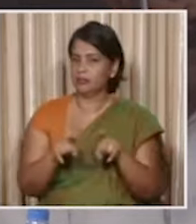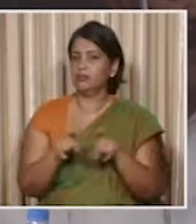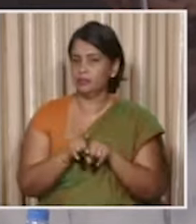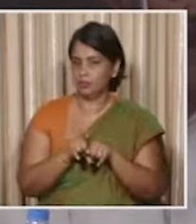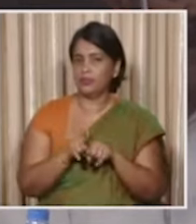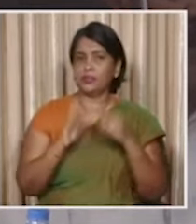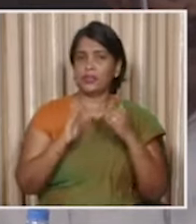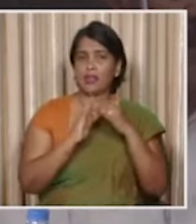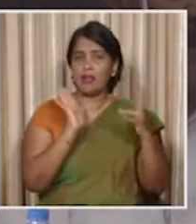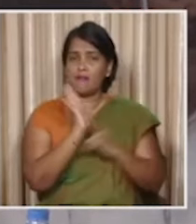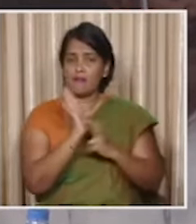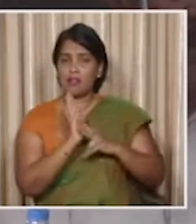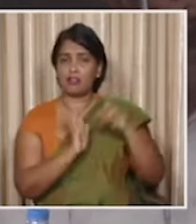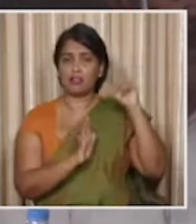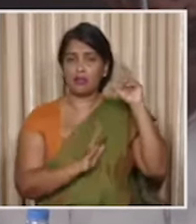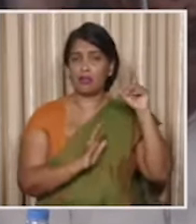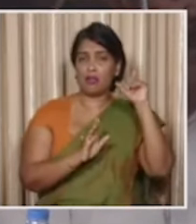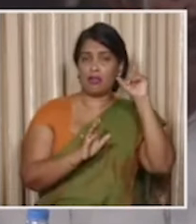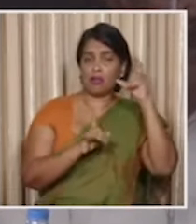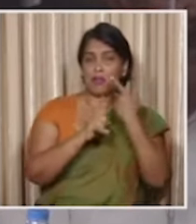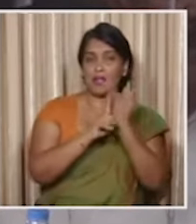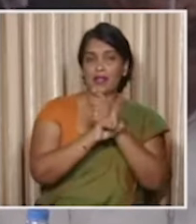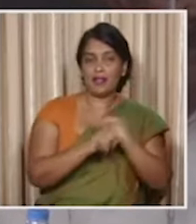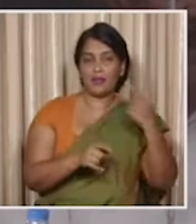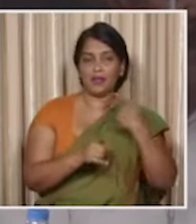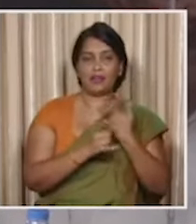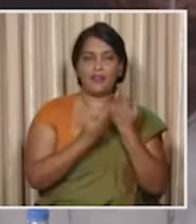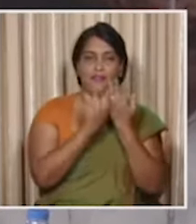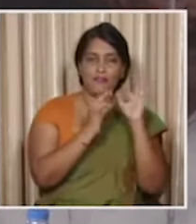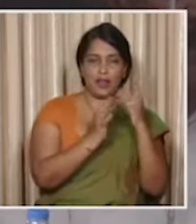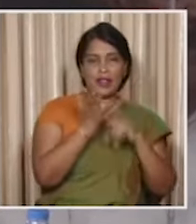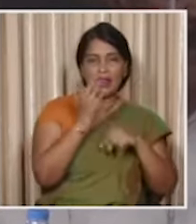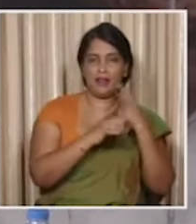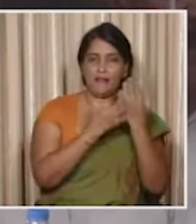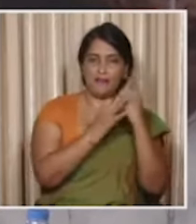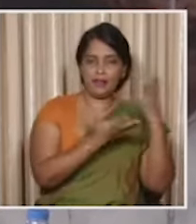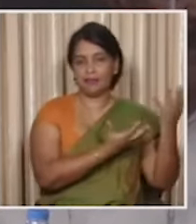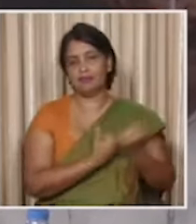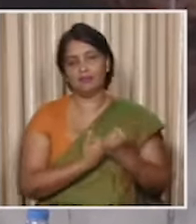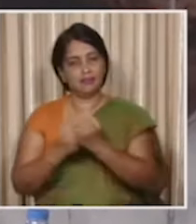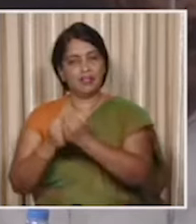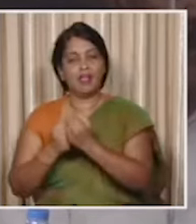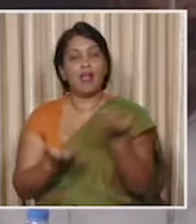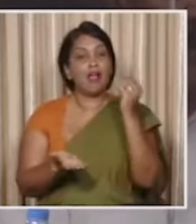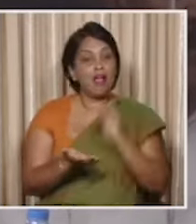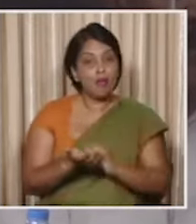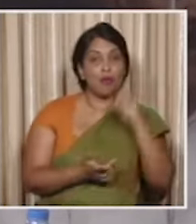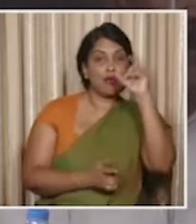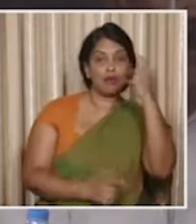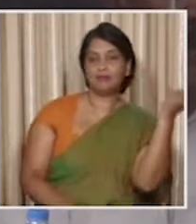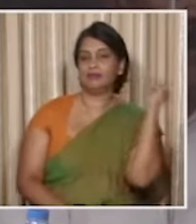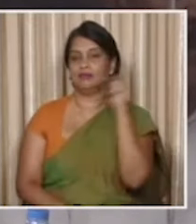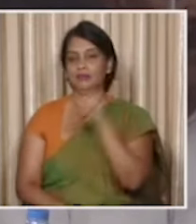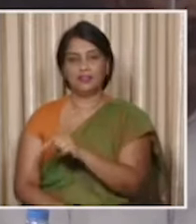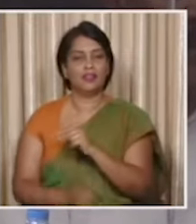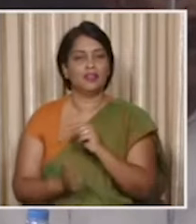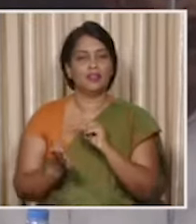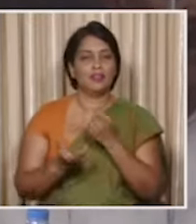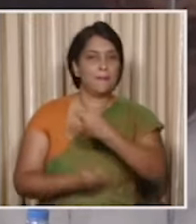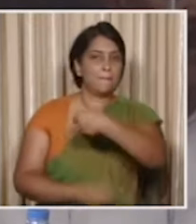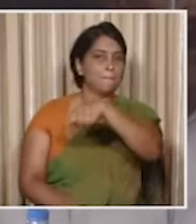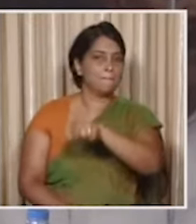නැත්තම් ගමේ කෙනා කොළඹ එයාපෝර්ට් ඩියුටි ෆ්‍රී එකෙන් ඇවිල්ලා මොකක් හරි අරකට ගමට ගියායින් පස්සේ ආයෙත් ඇවිල්ලා කොළඹ පෝට් සිටි ඩියුටි ෆ්‍රී එකෙන්